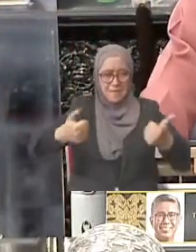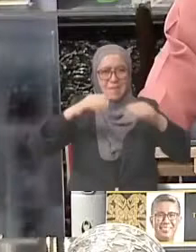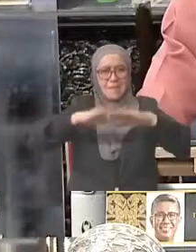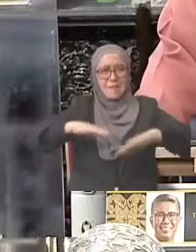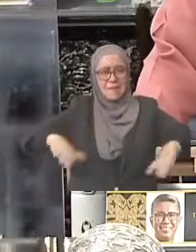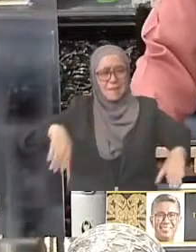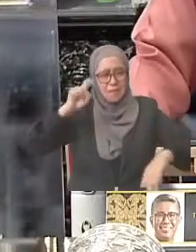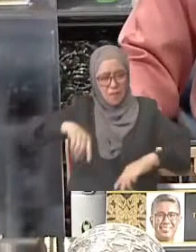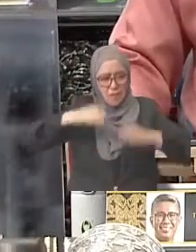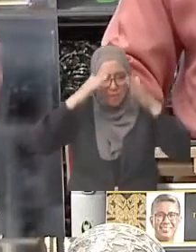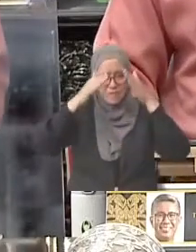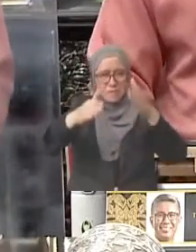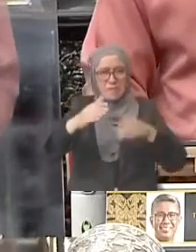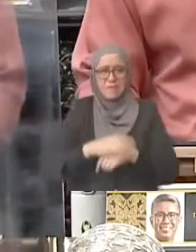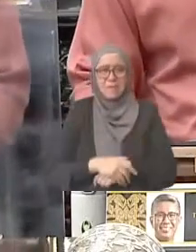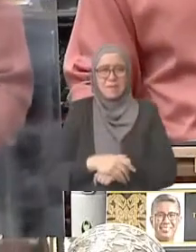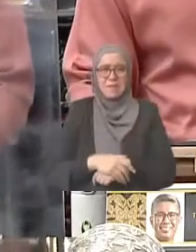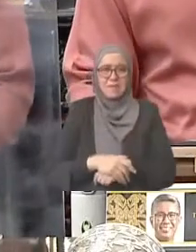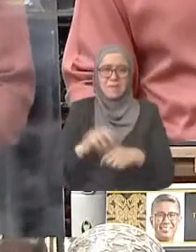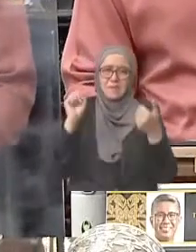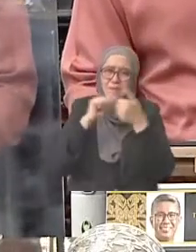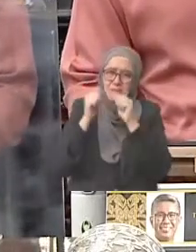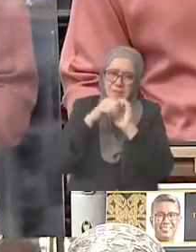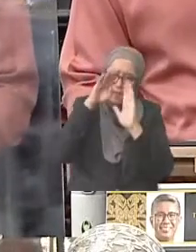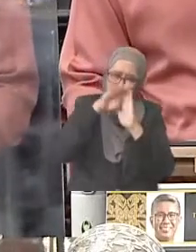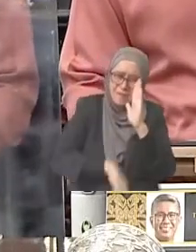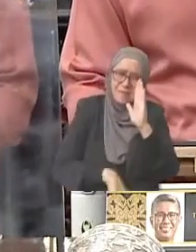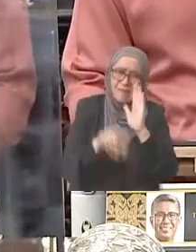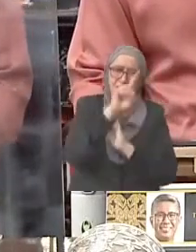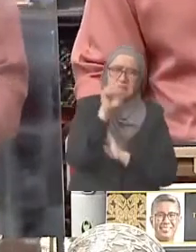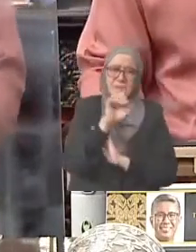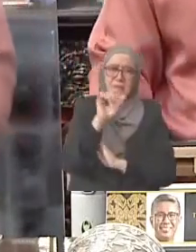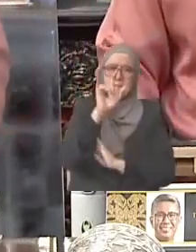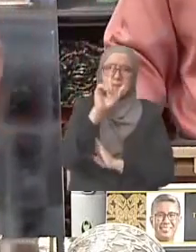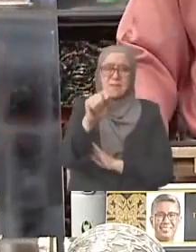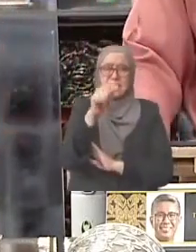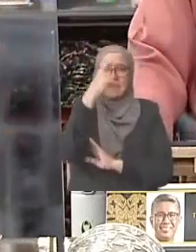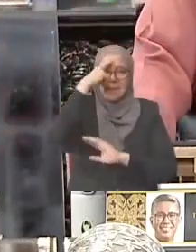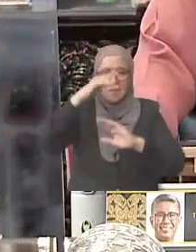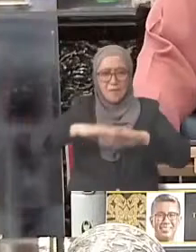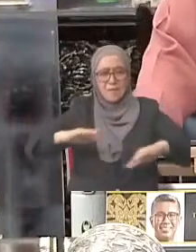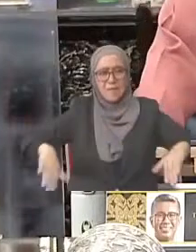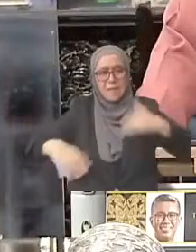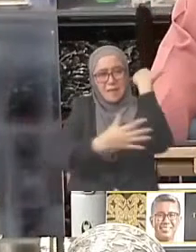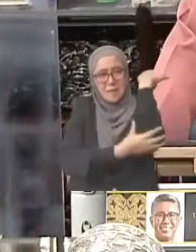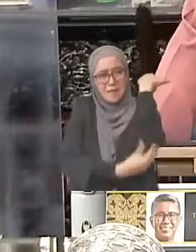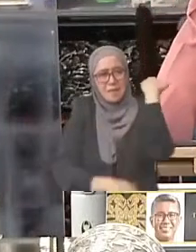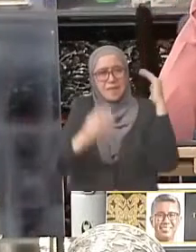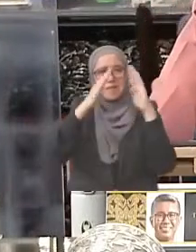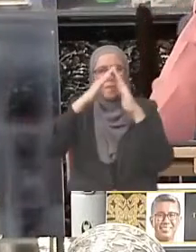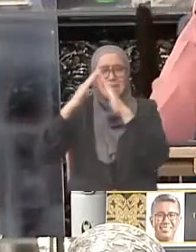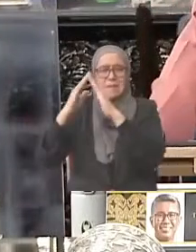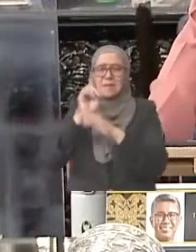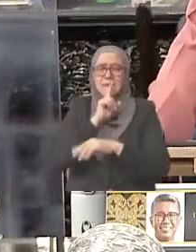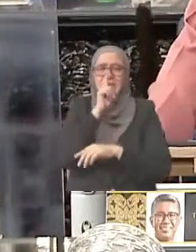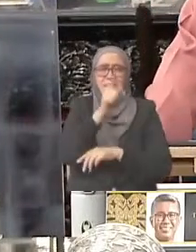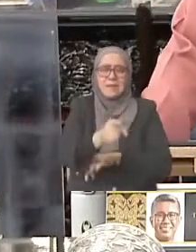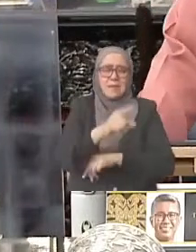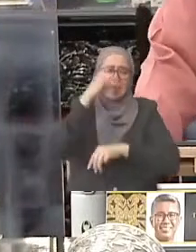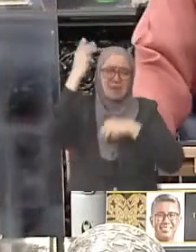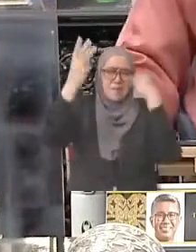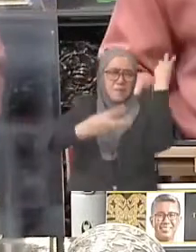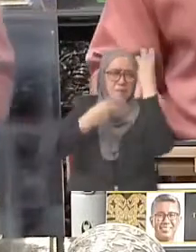dititikberatkan masalah kurang zat utamanya dalam kalangan kanak-kanak miskin Banda sangat membimbangkan bagi yang tahun hadapan